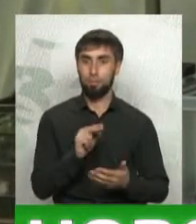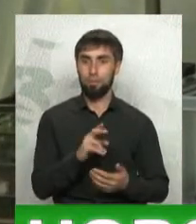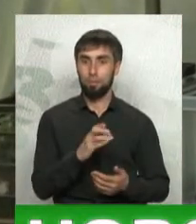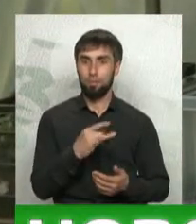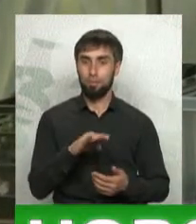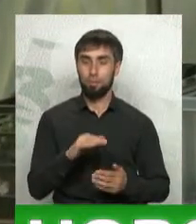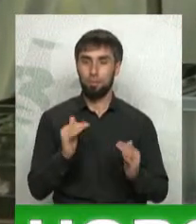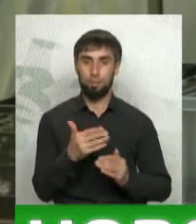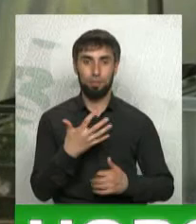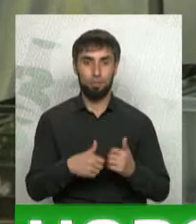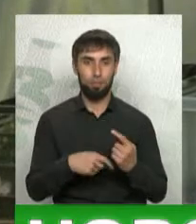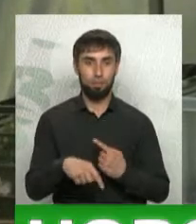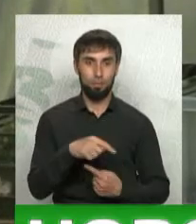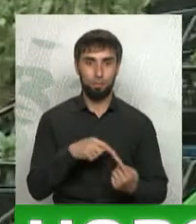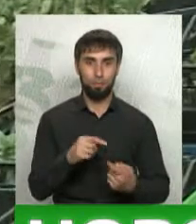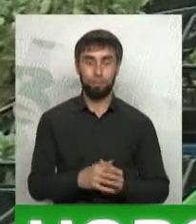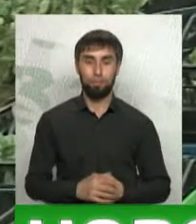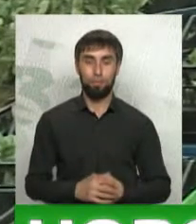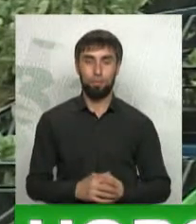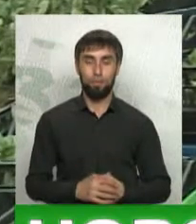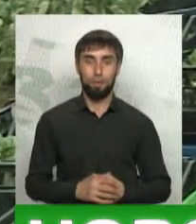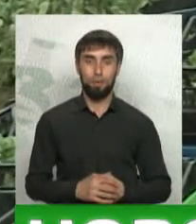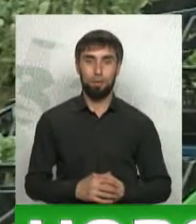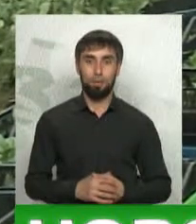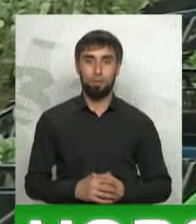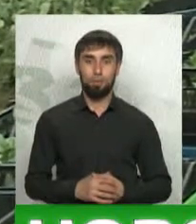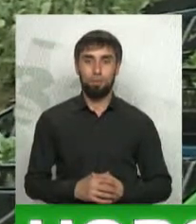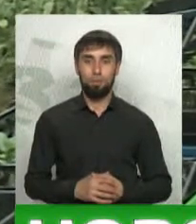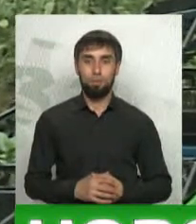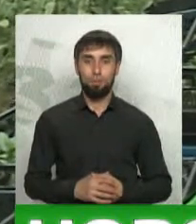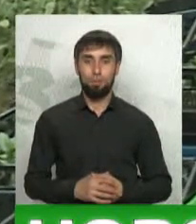субъекта малого или среднего бизнеса. Адам Ирешков, Магомед Дидигов, Новости 24.